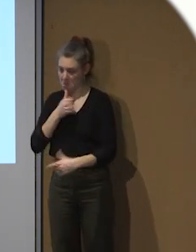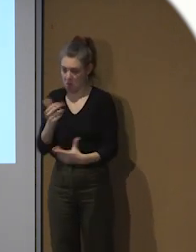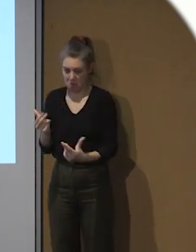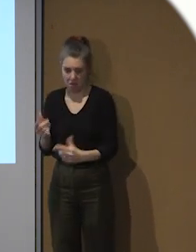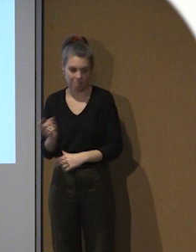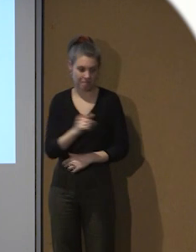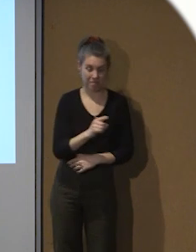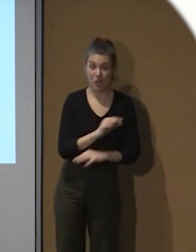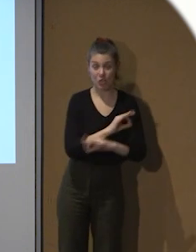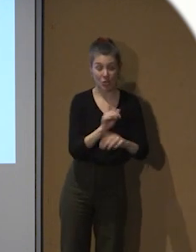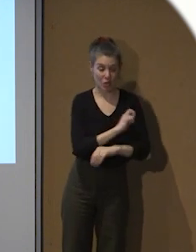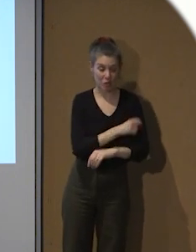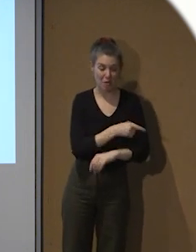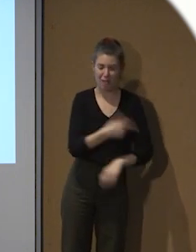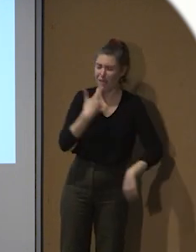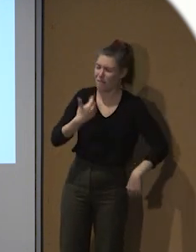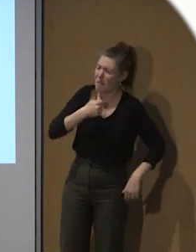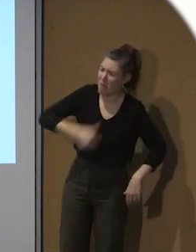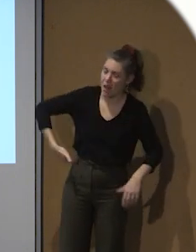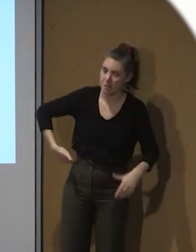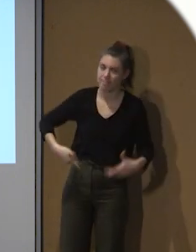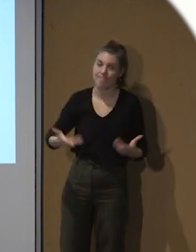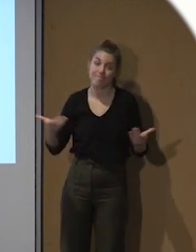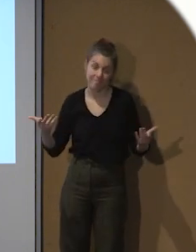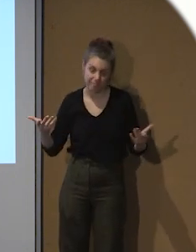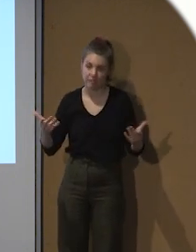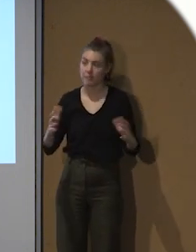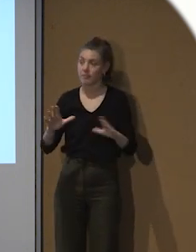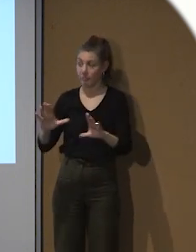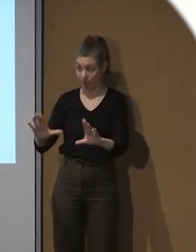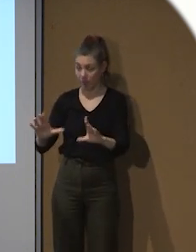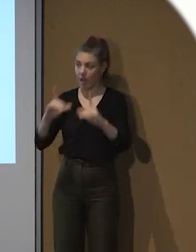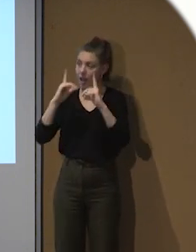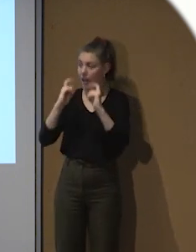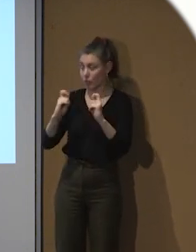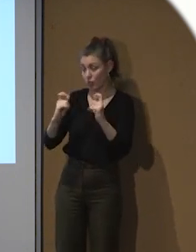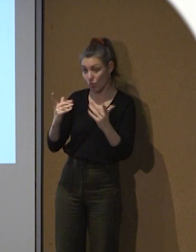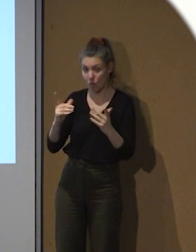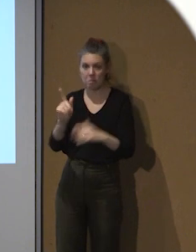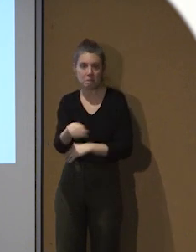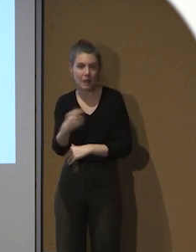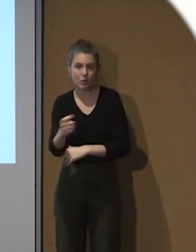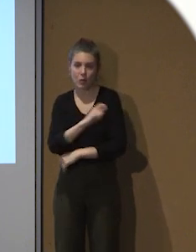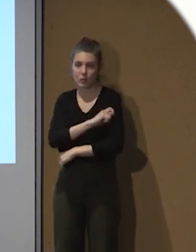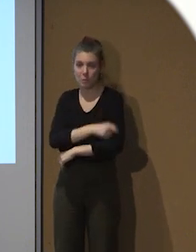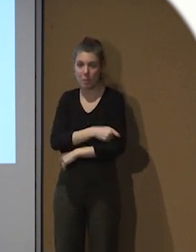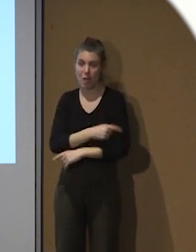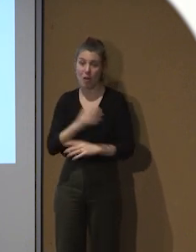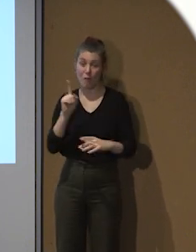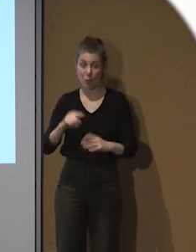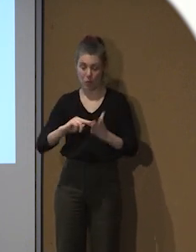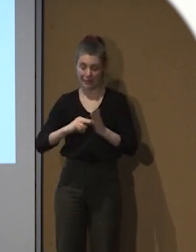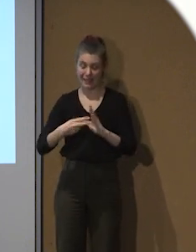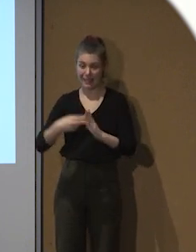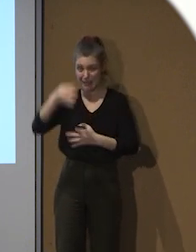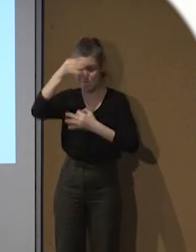Par contre, l'important, ça va être, comme tout sport, comme tout muscle, d'avoir une technique parfaite pour limiter